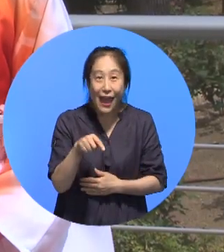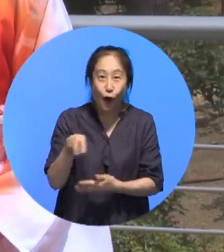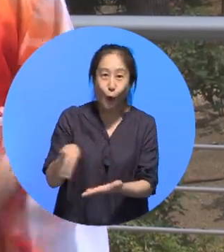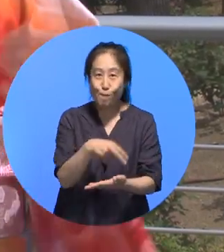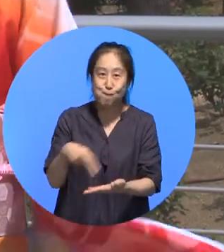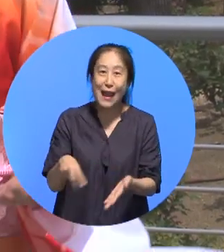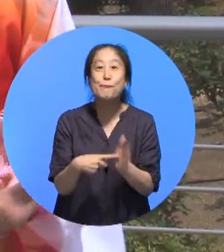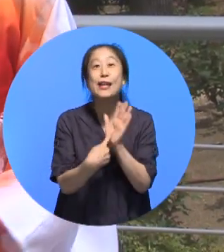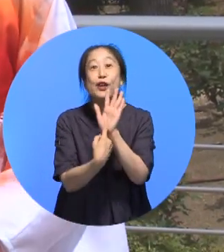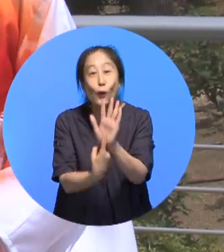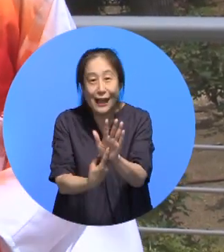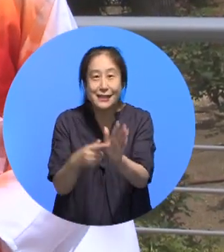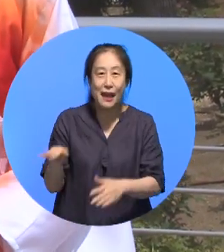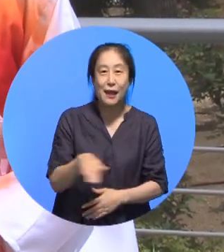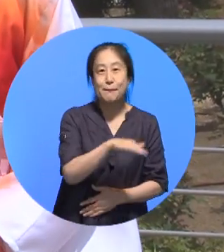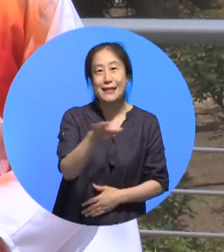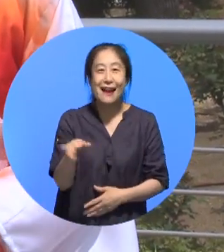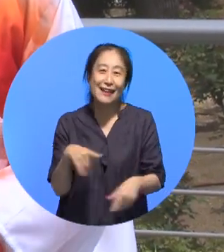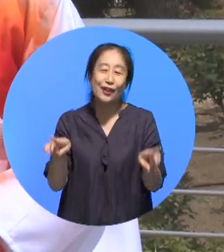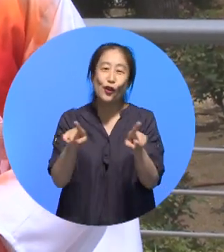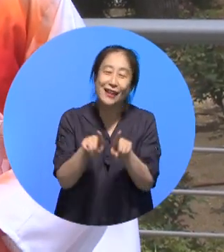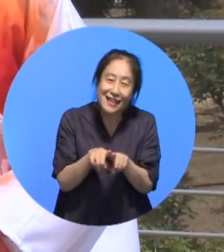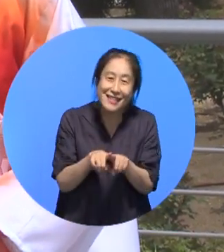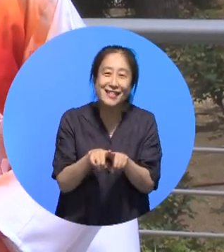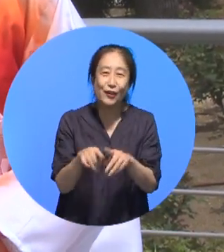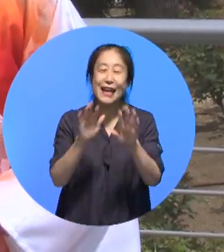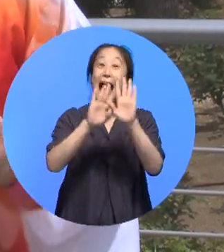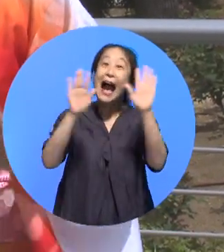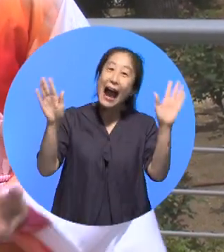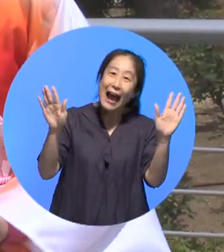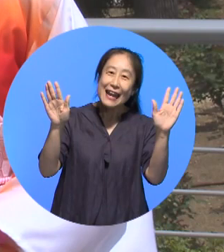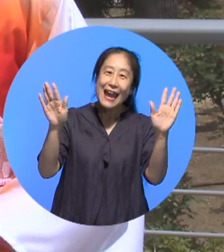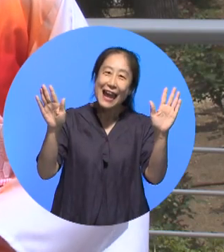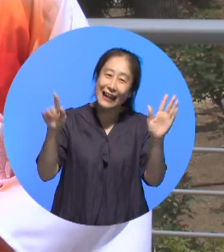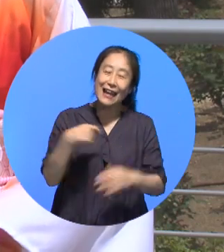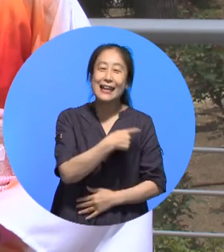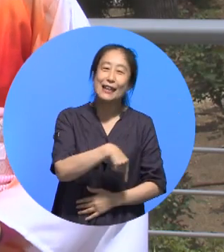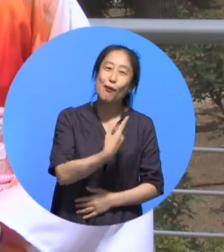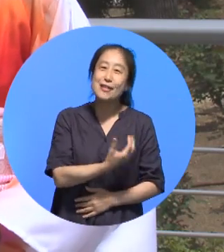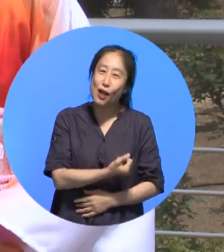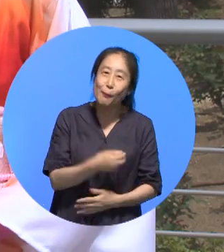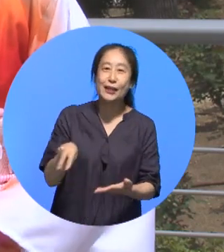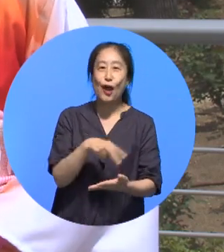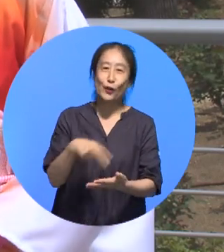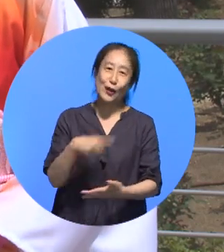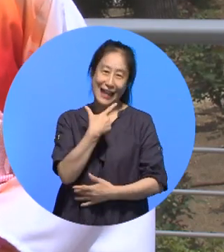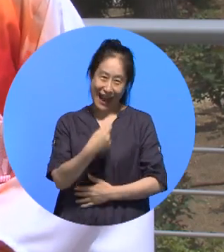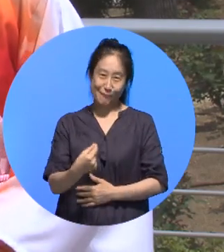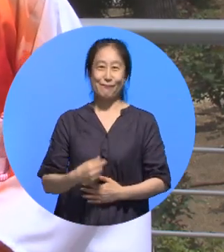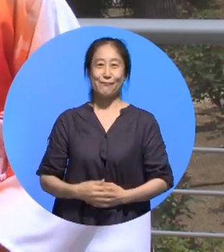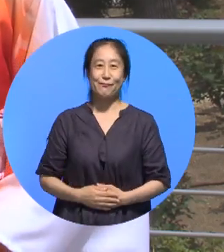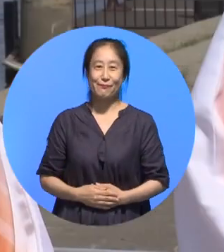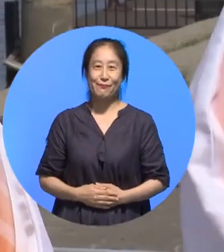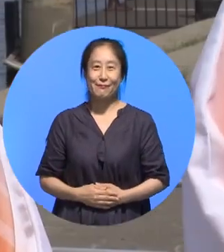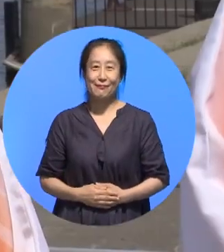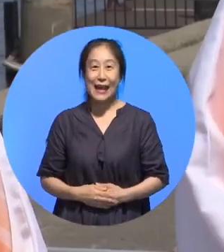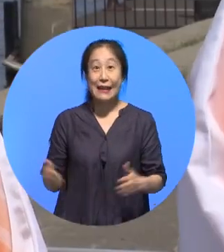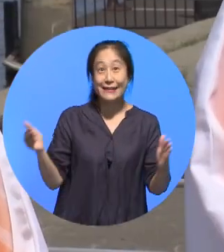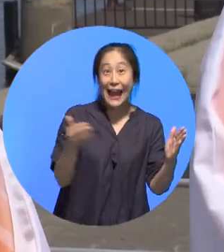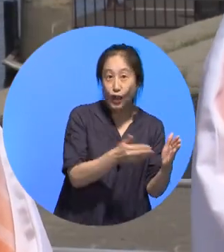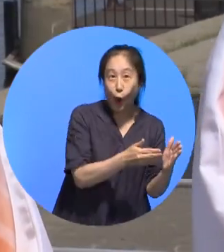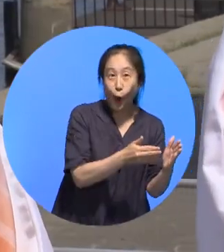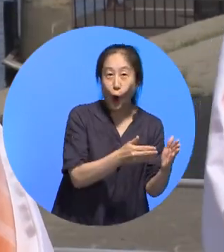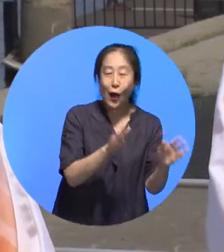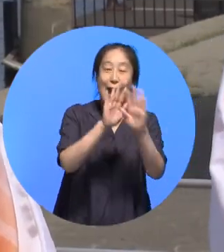こうエで表現して皆さんと一緒に晴れやかな気持ちで踊るっていうコンセプトです